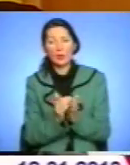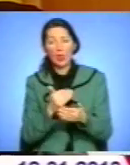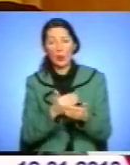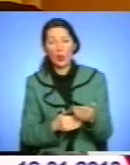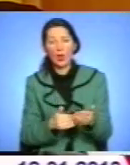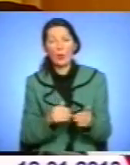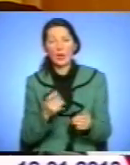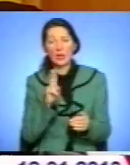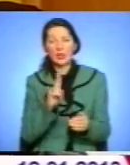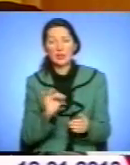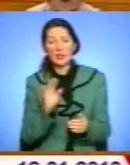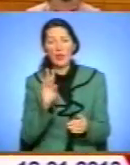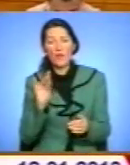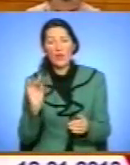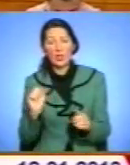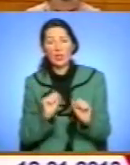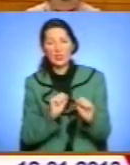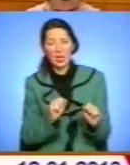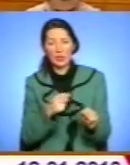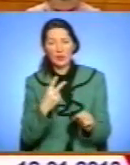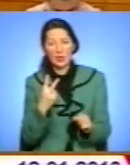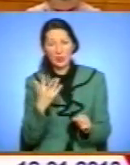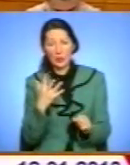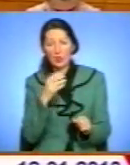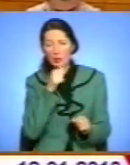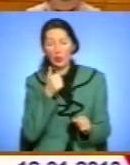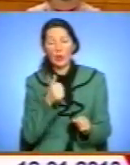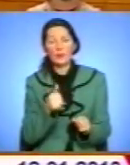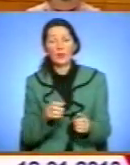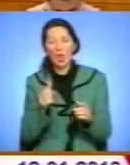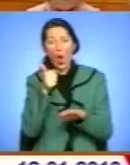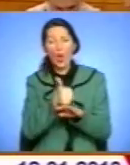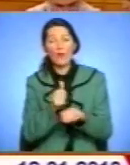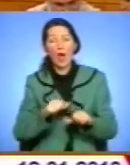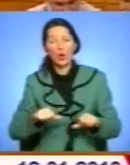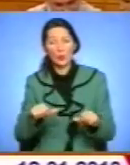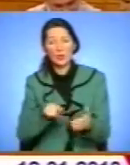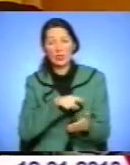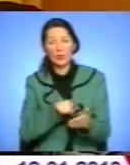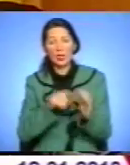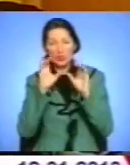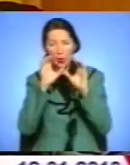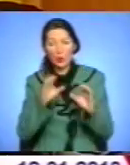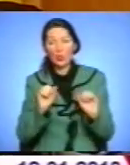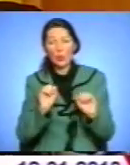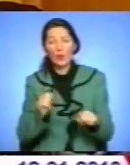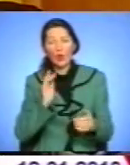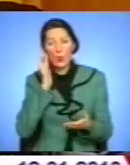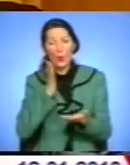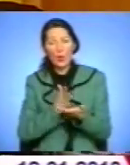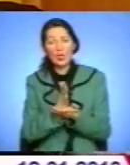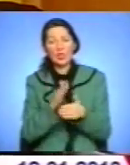на 9-13 роки. Голова постійної комісії з питань законності та правової політики Леонід Бицюра запропонував звернутися